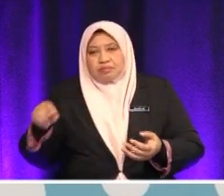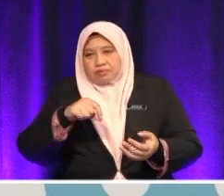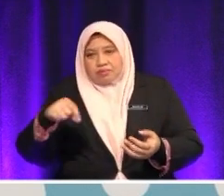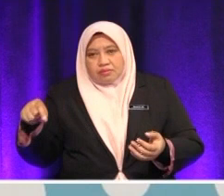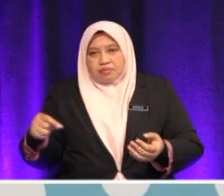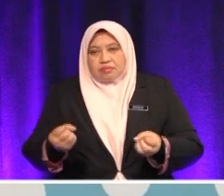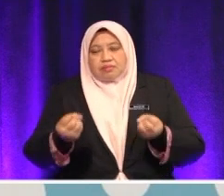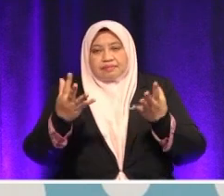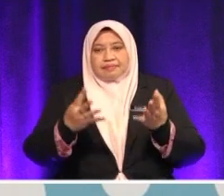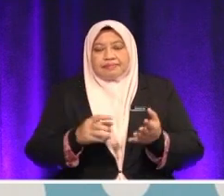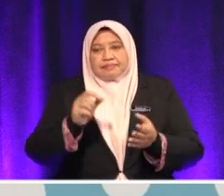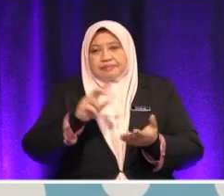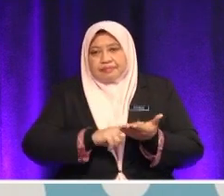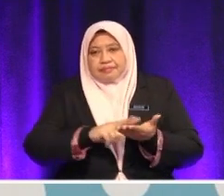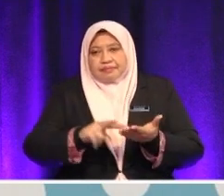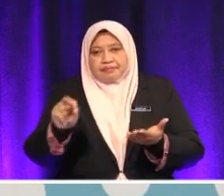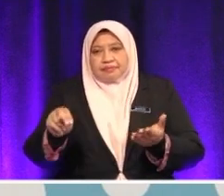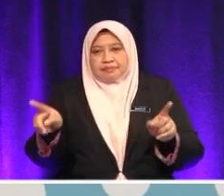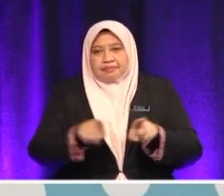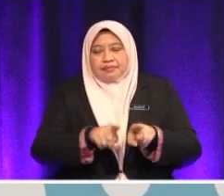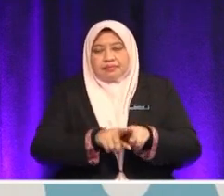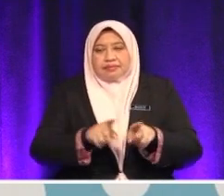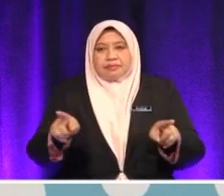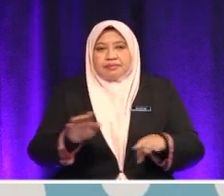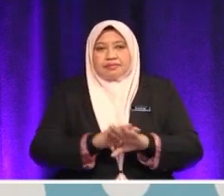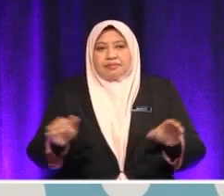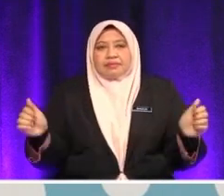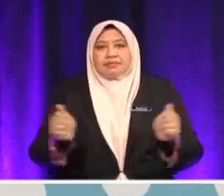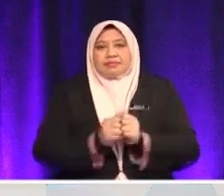berapa bacaan ini sama tak seperti